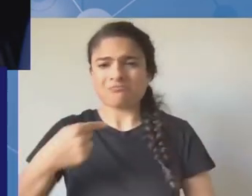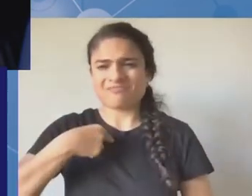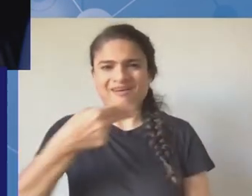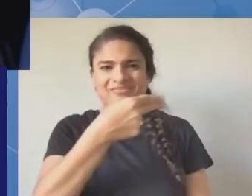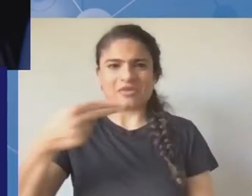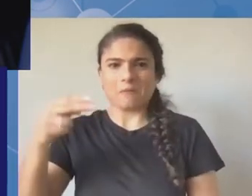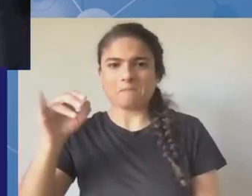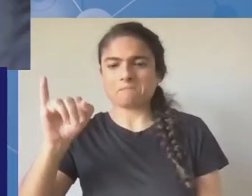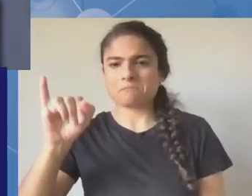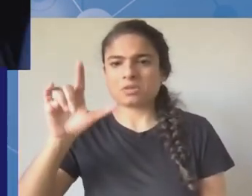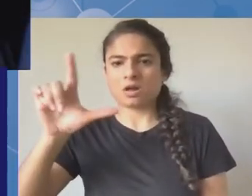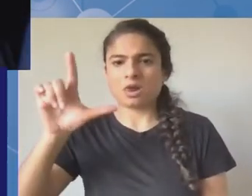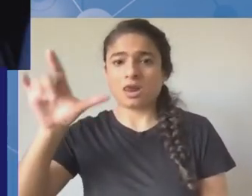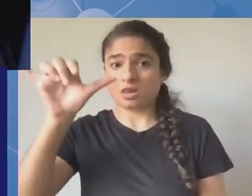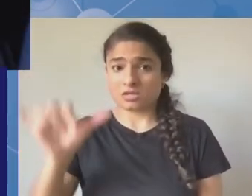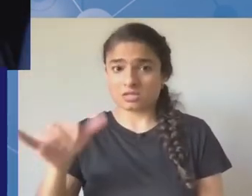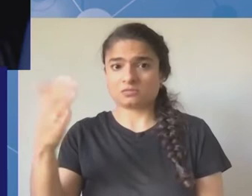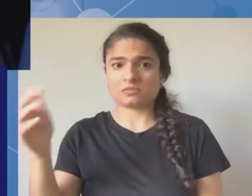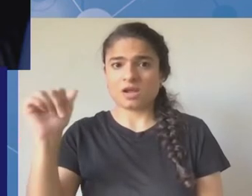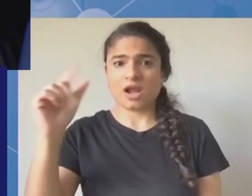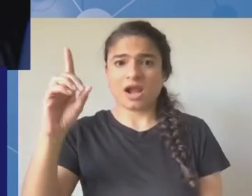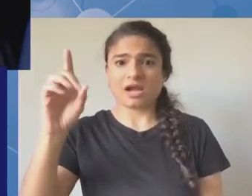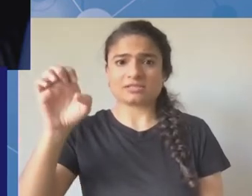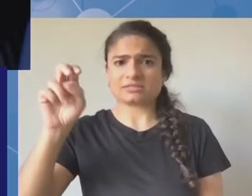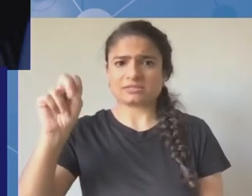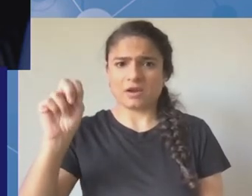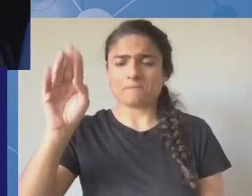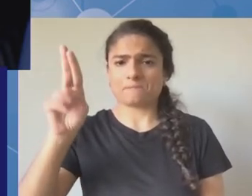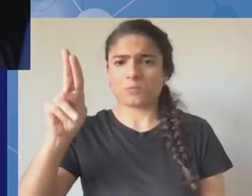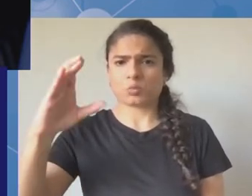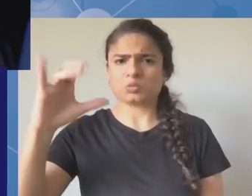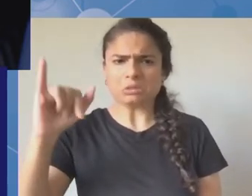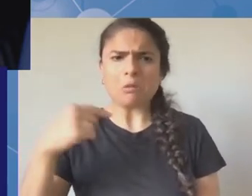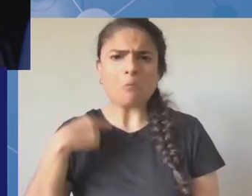إلى الكثير من التعليقات هنا قبلي،